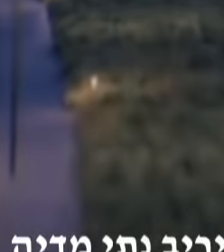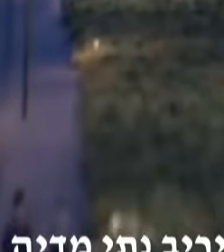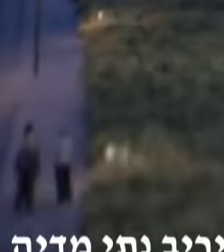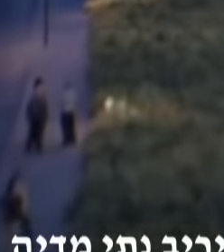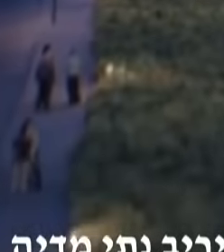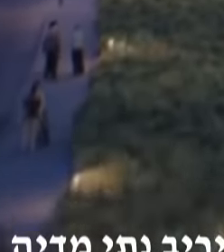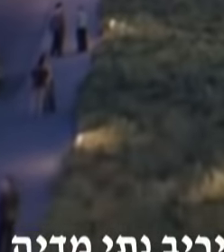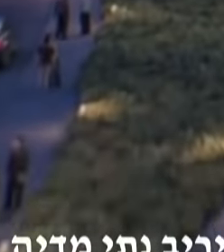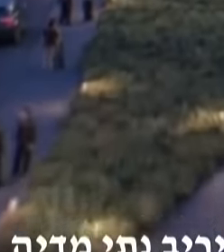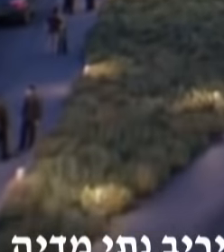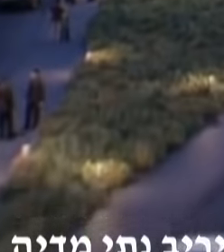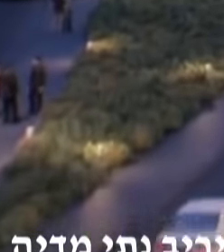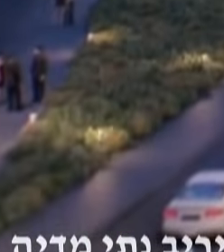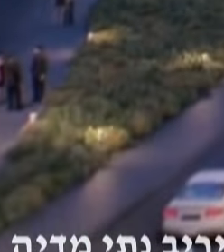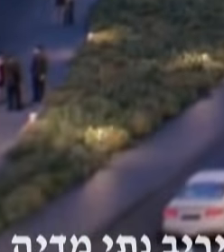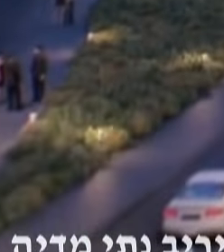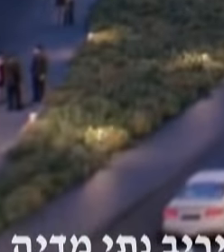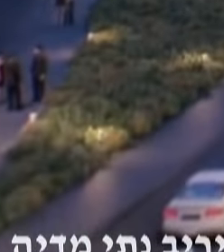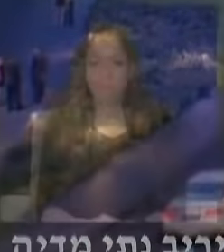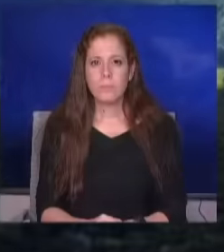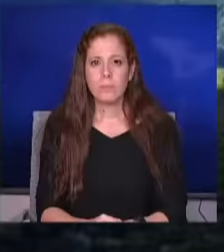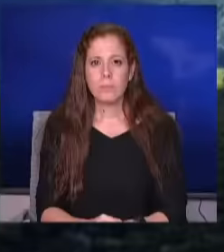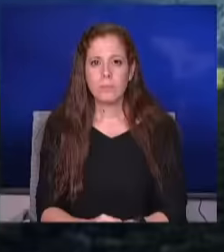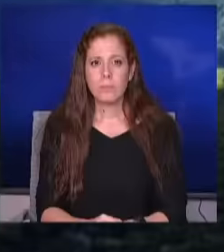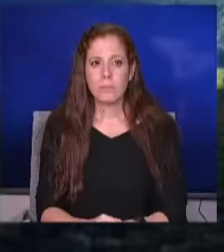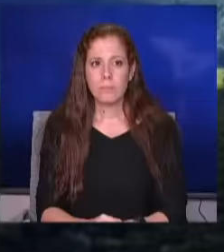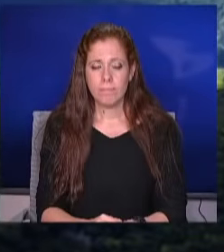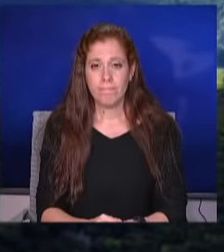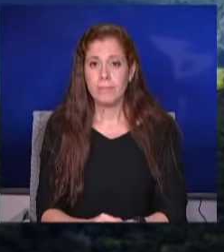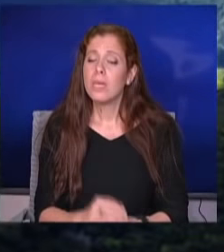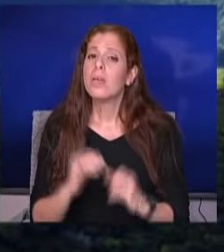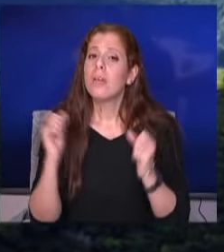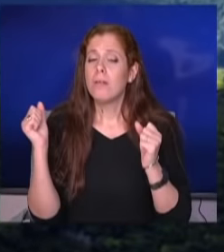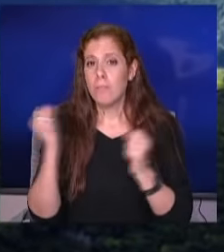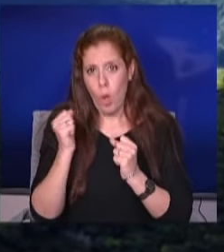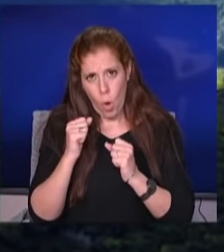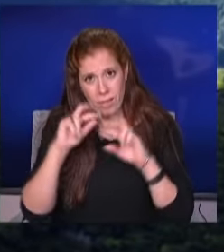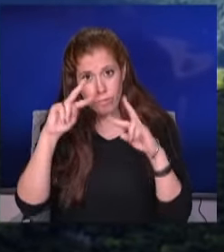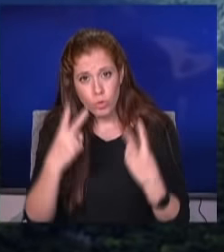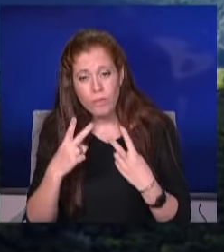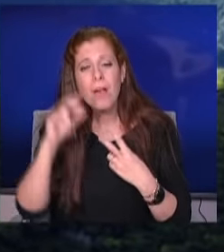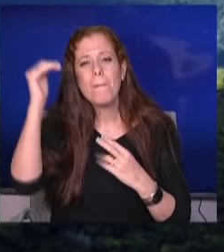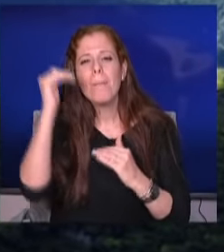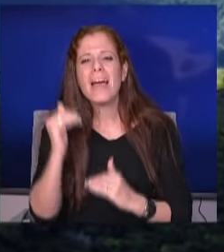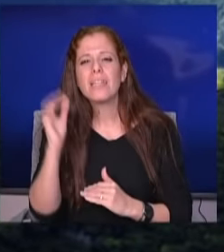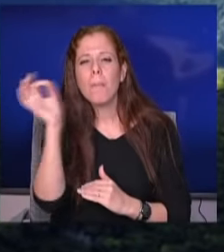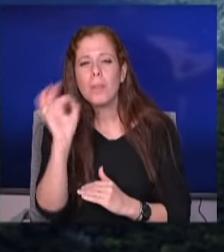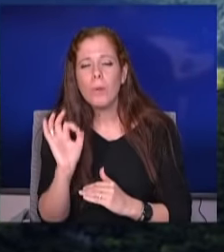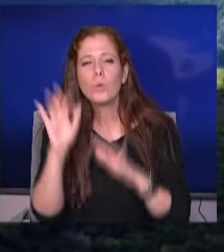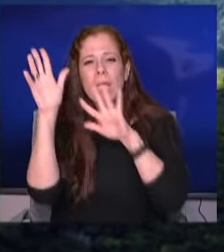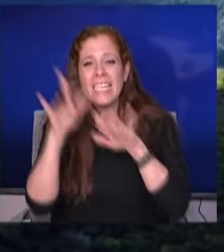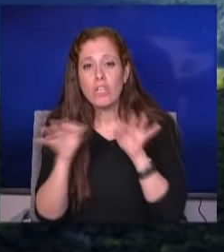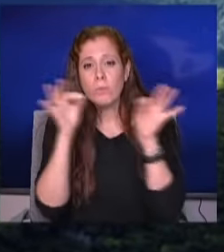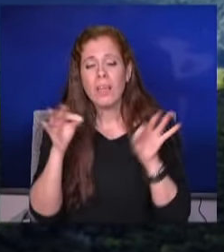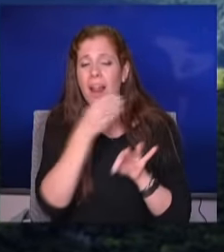די-סיטי, עיר העיצוב והבילוי החדשה של ישראל. חורף מרים ראש, מחר ירידה קלה בטמפרטורות, גשם יחל לרדת אחר